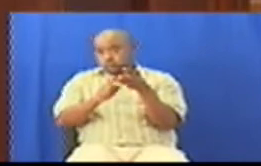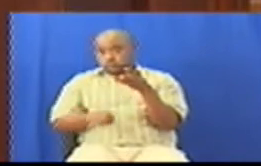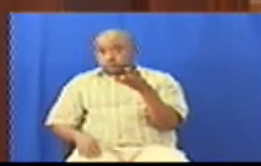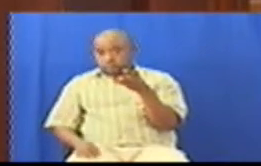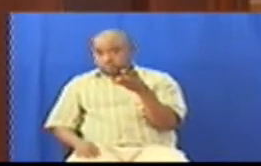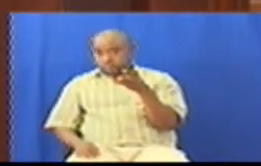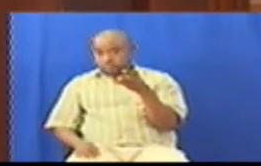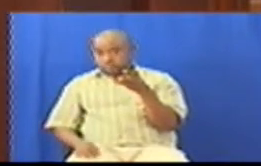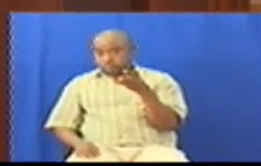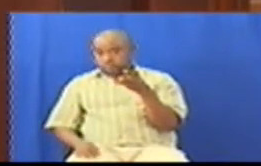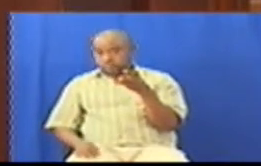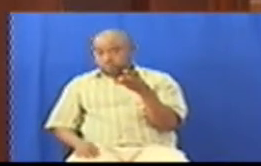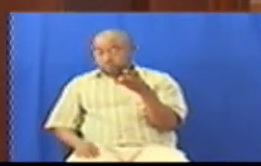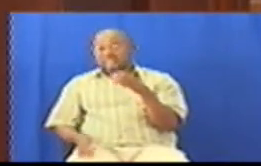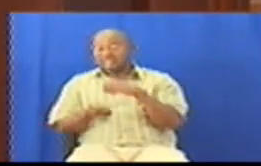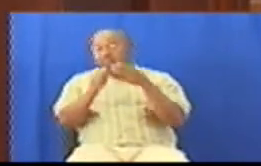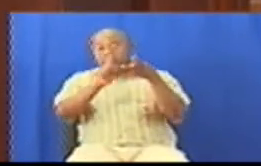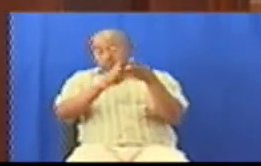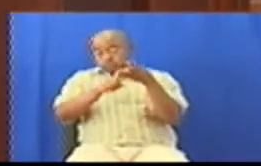na hili simuunyi maneno,